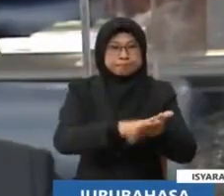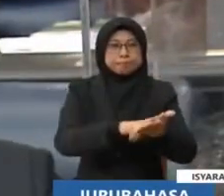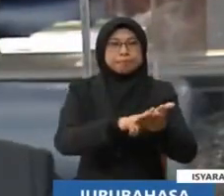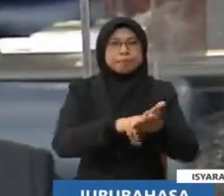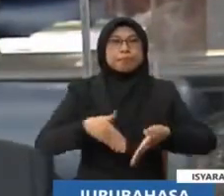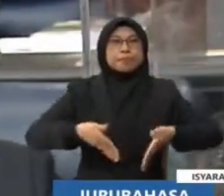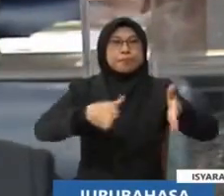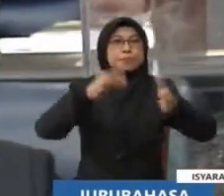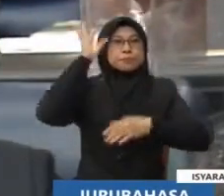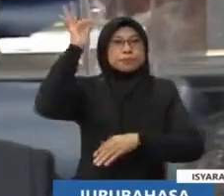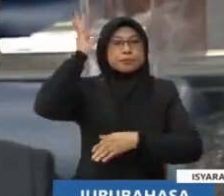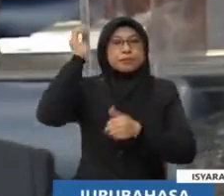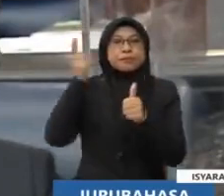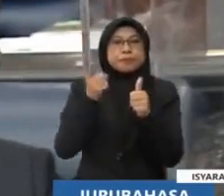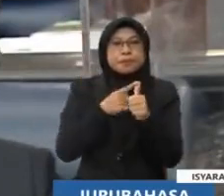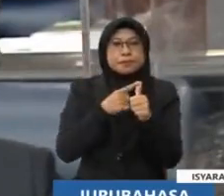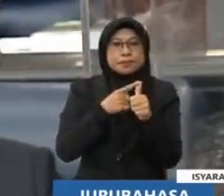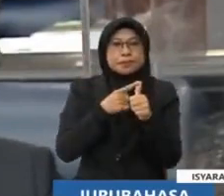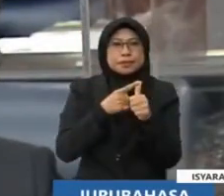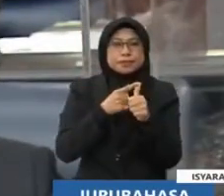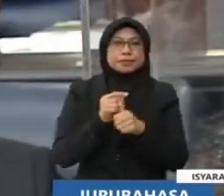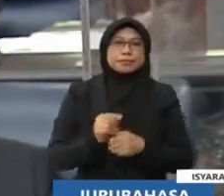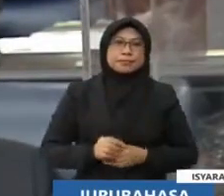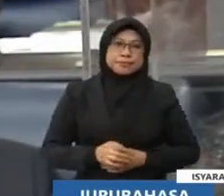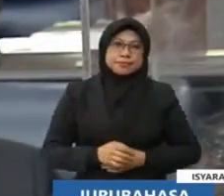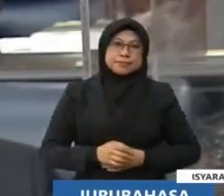jalan persekutuan terlebih dahulu.